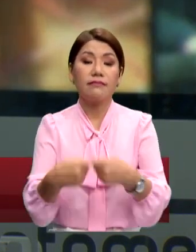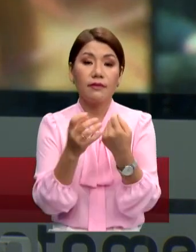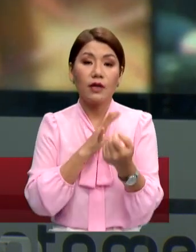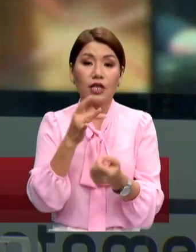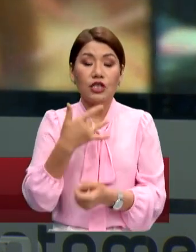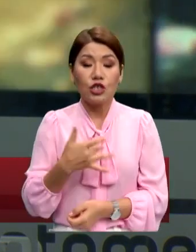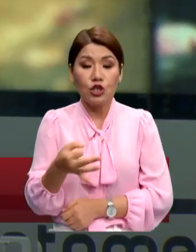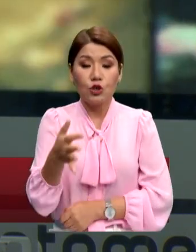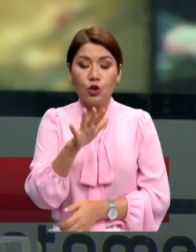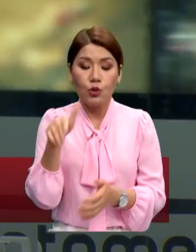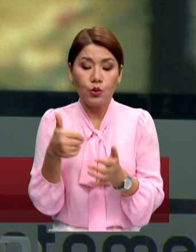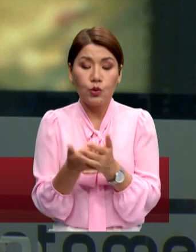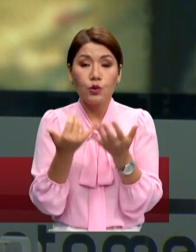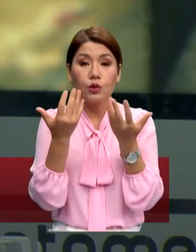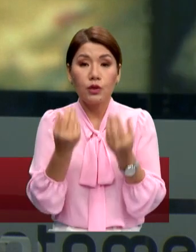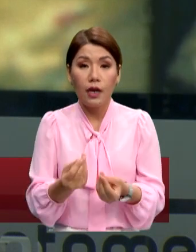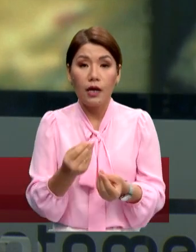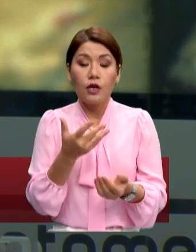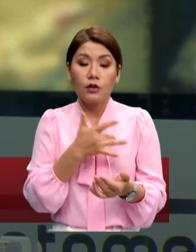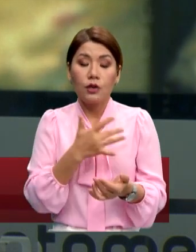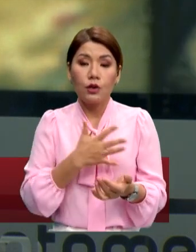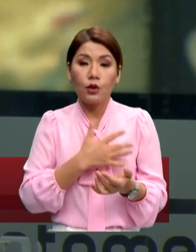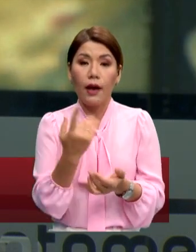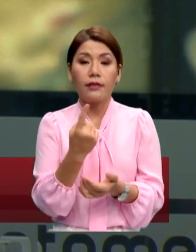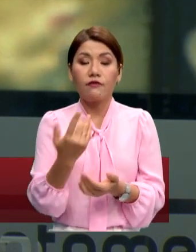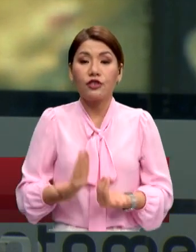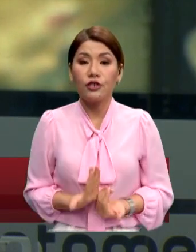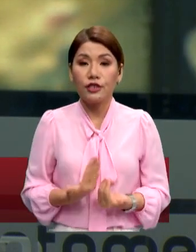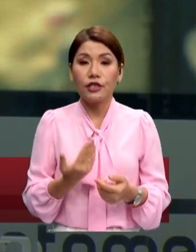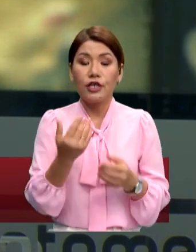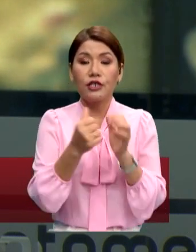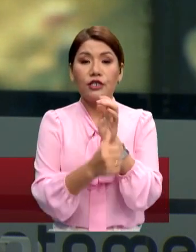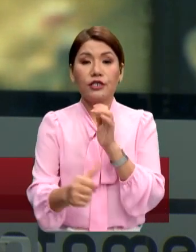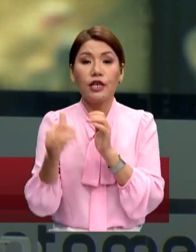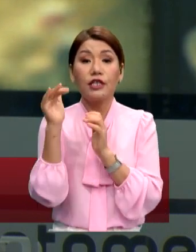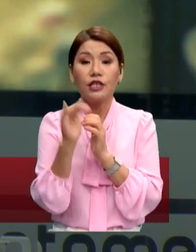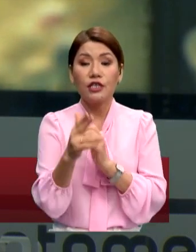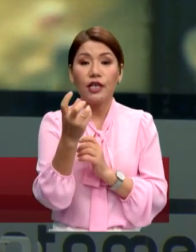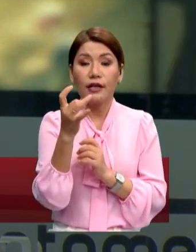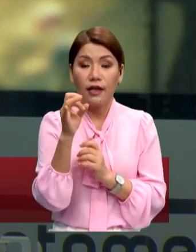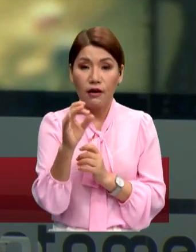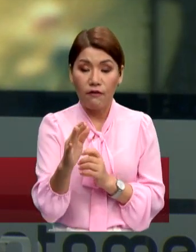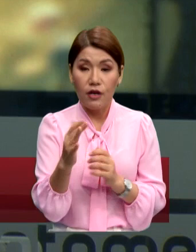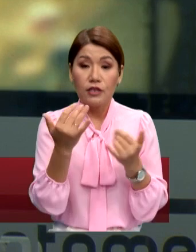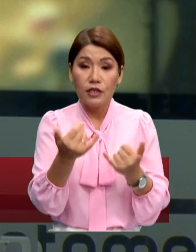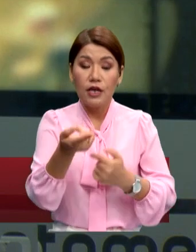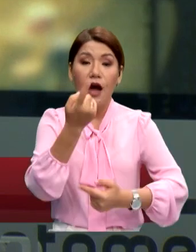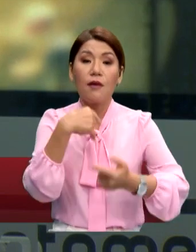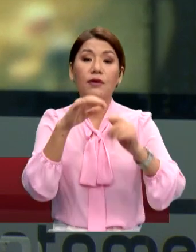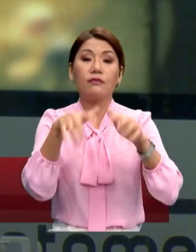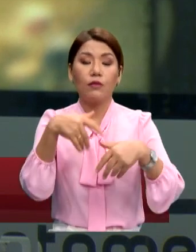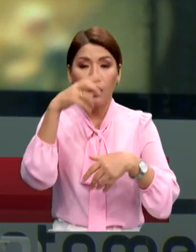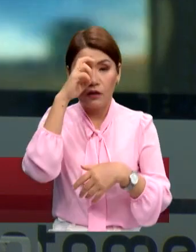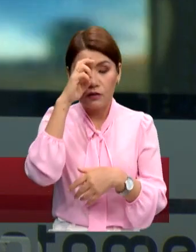Жамбылской области до сегодняшнего дня в собственности одного жителя находилось 60 тысяч гектаров. Сейчас она возвращена